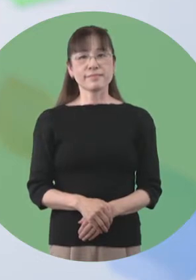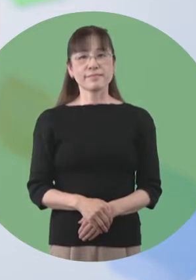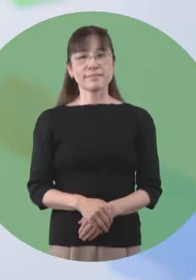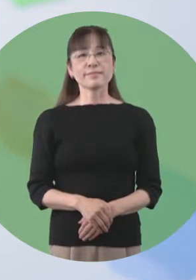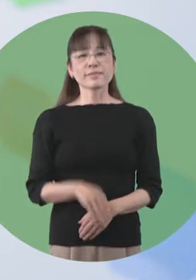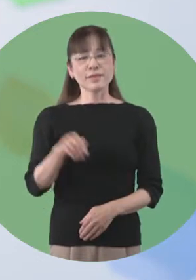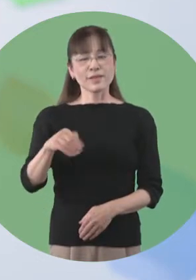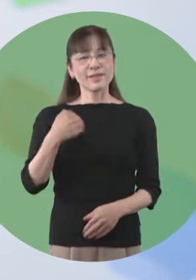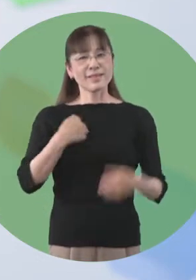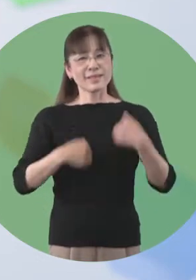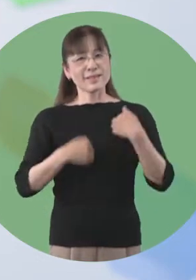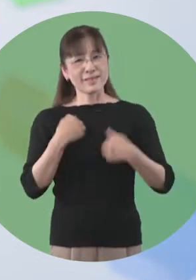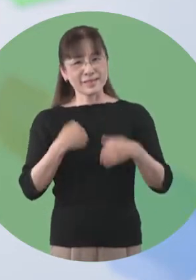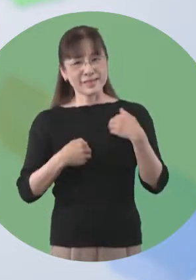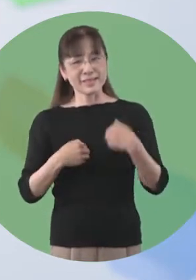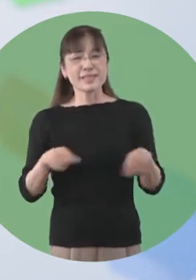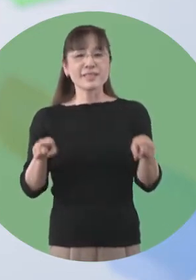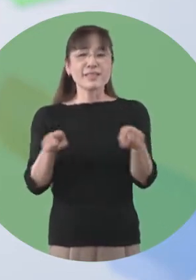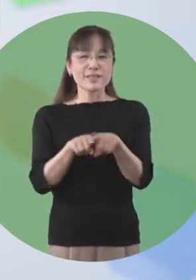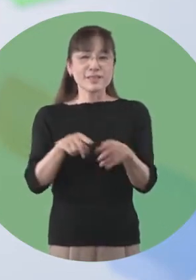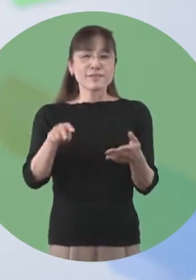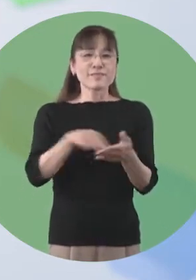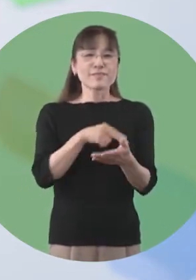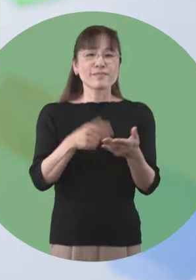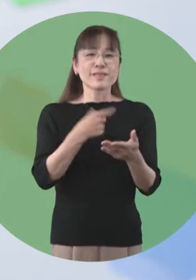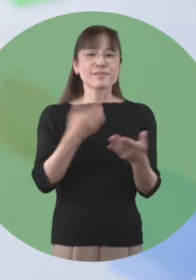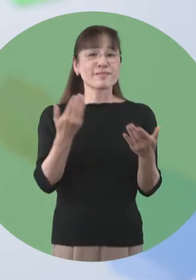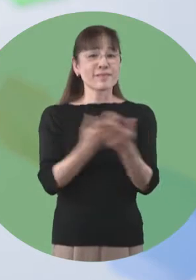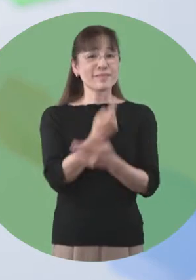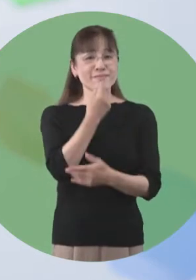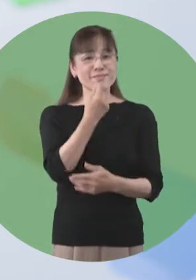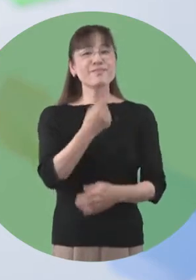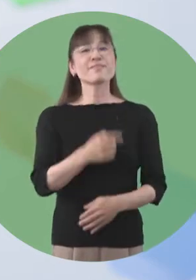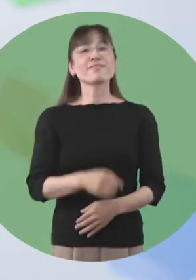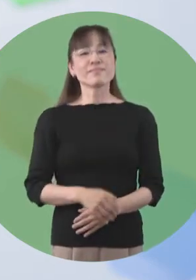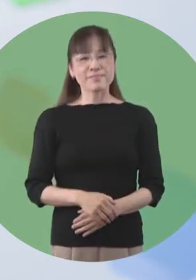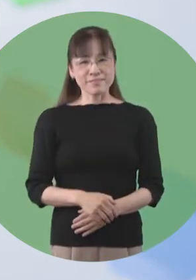これは楽しそうじゃ。ついつい体が動いてしまうの。